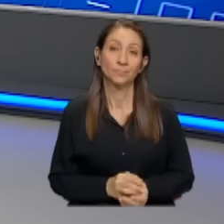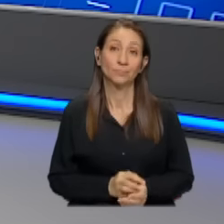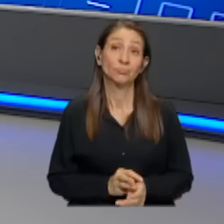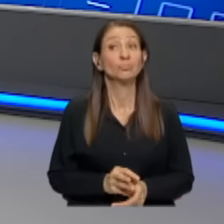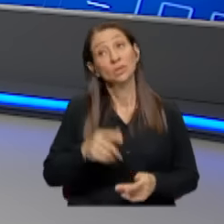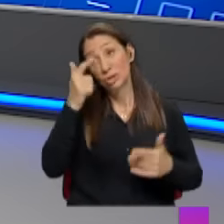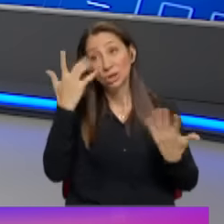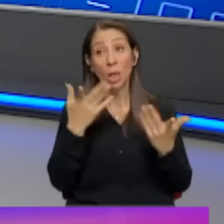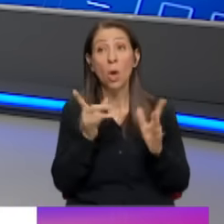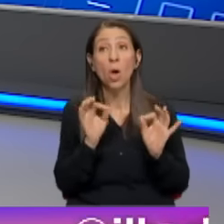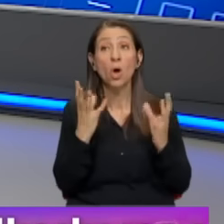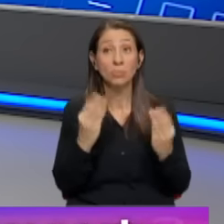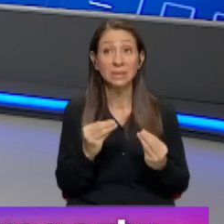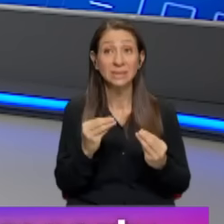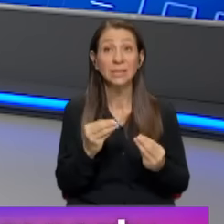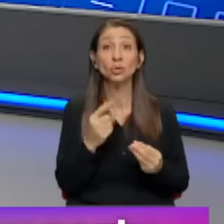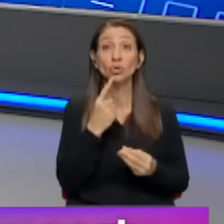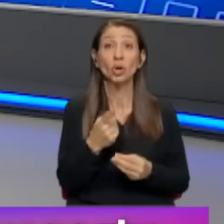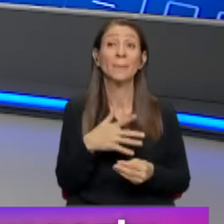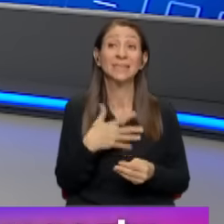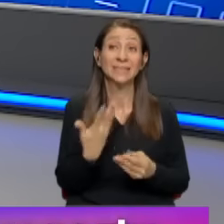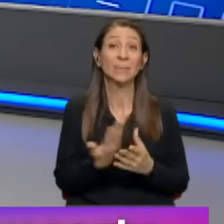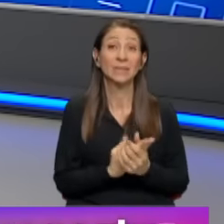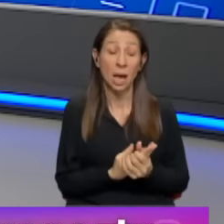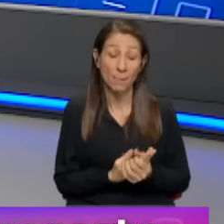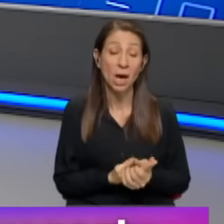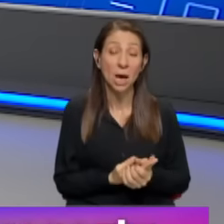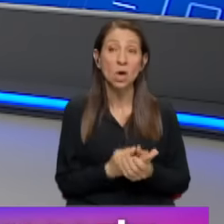Umarız öyle olmaz. Söylemek de istemeyiz